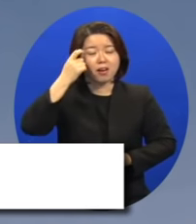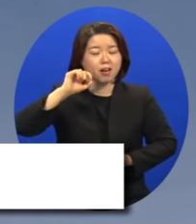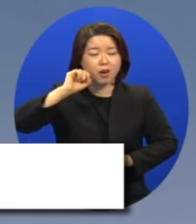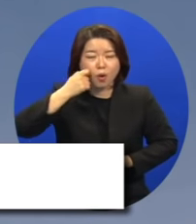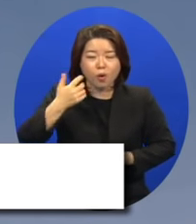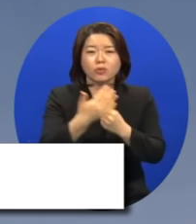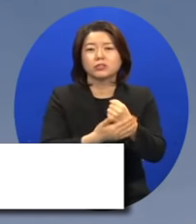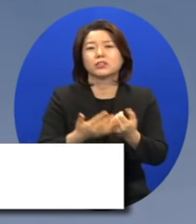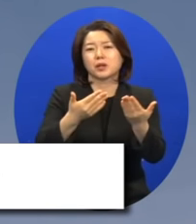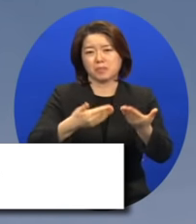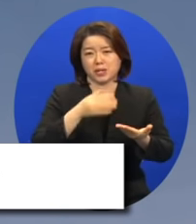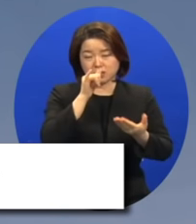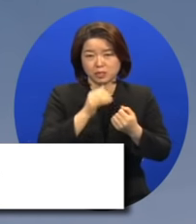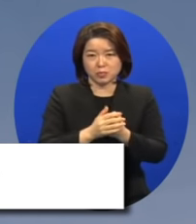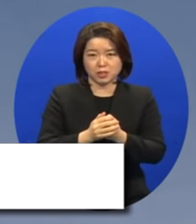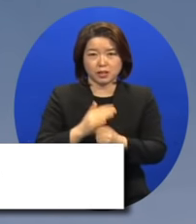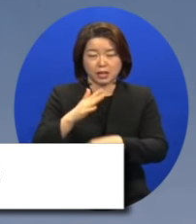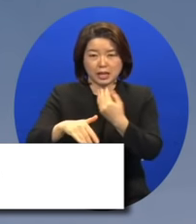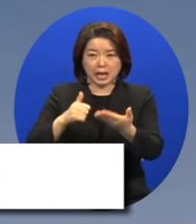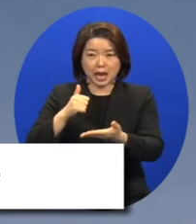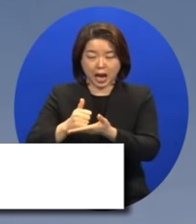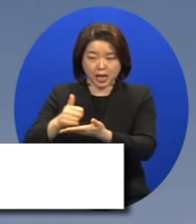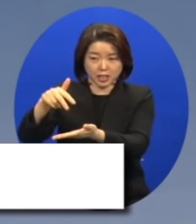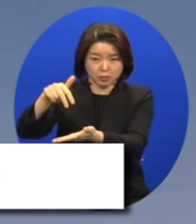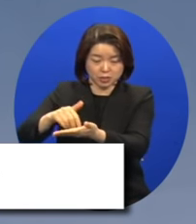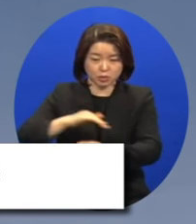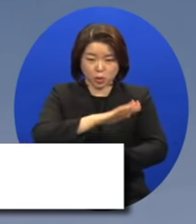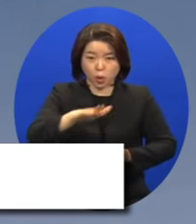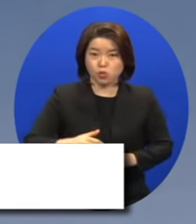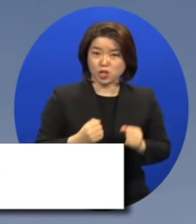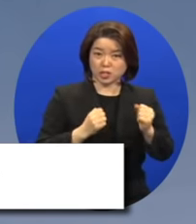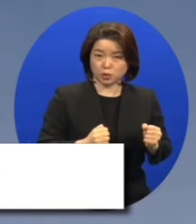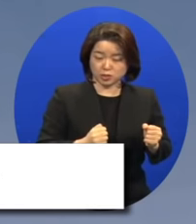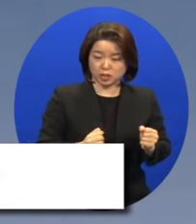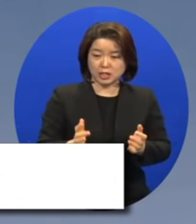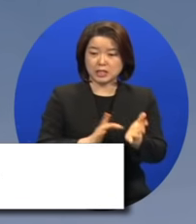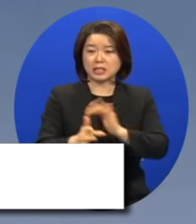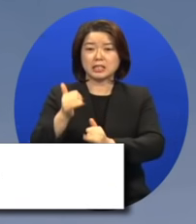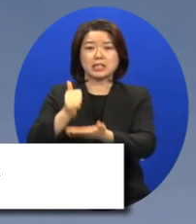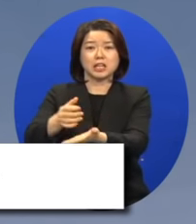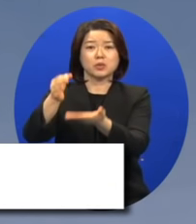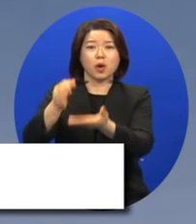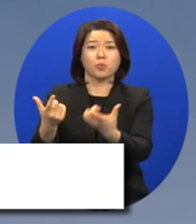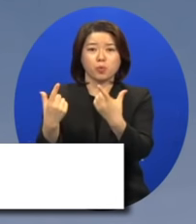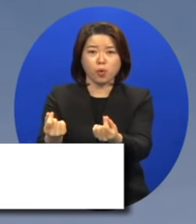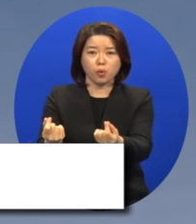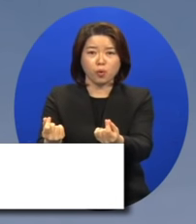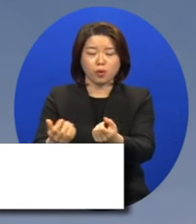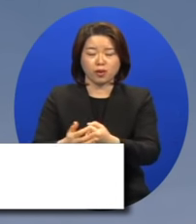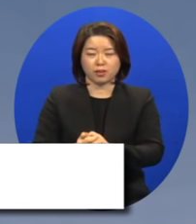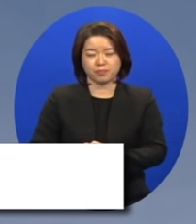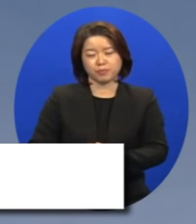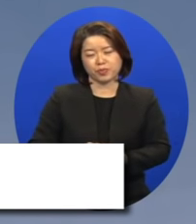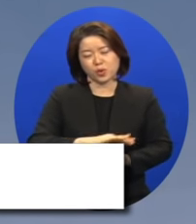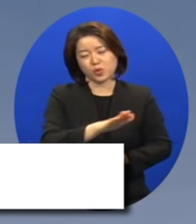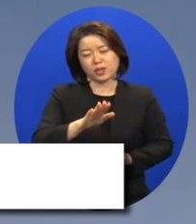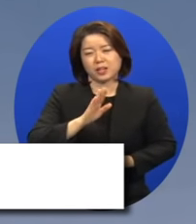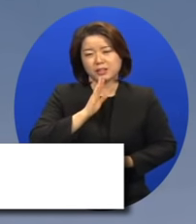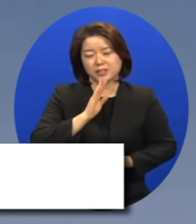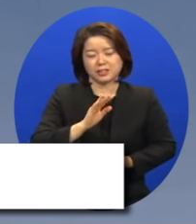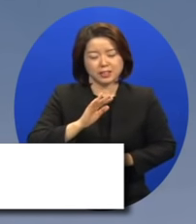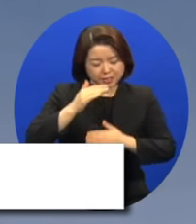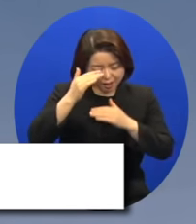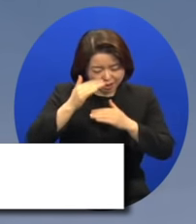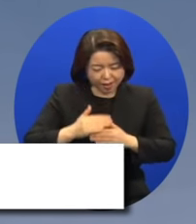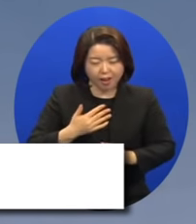상상을초월하는은혜를받았습니다. 하나님께있어서우리의존재는 예수님의희생만큼값진것입니다.우리가이사실을